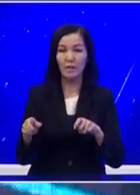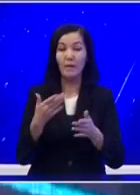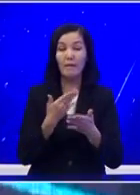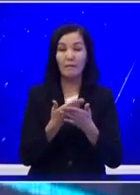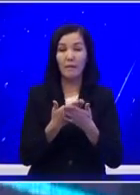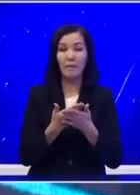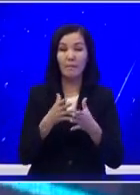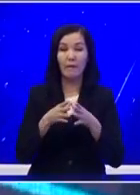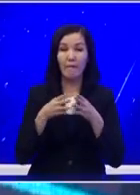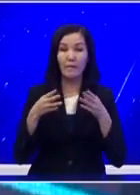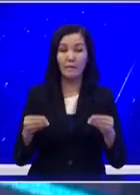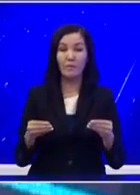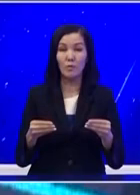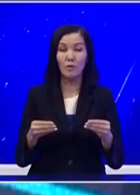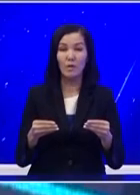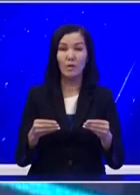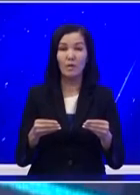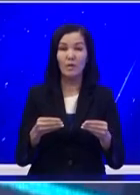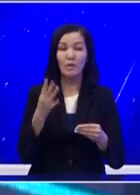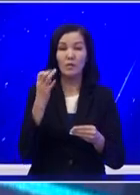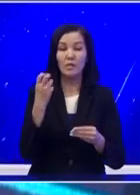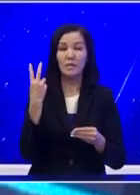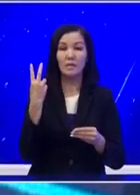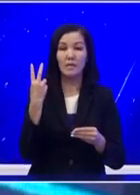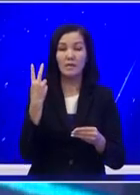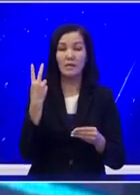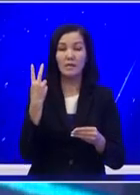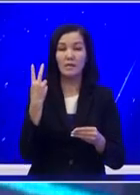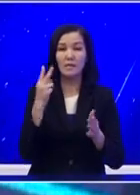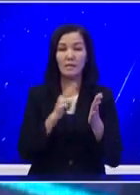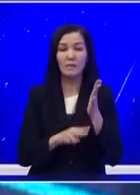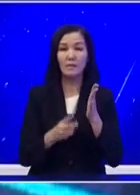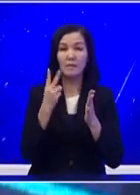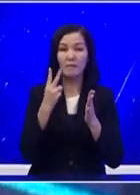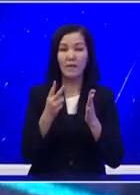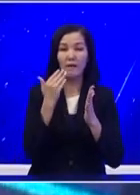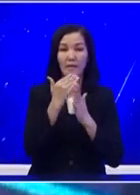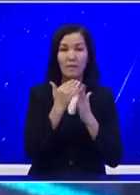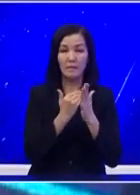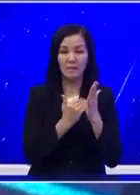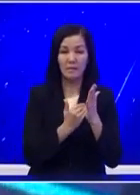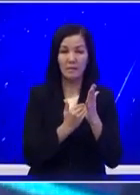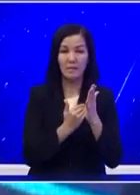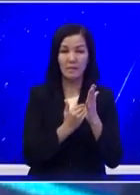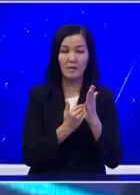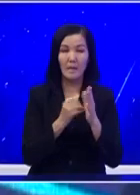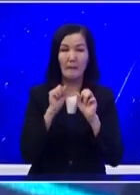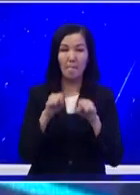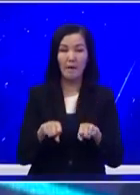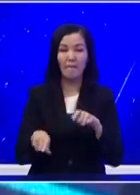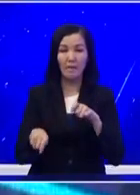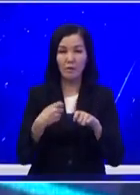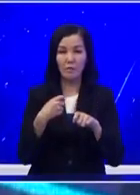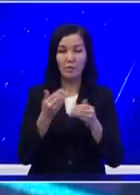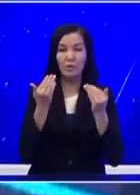Если весной применялась 476-я статья Кодекса об административных правонарушениях,